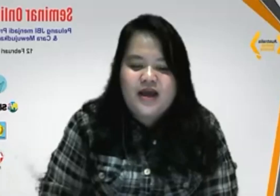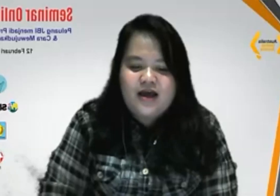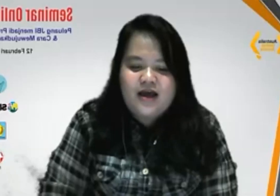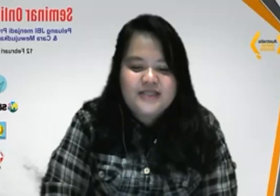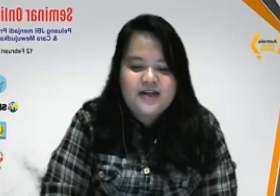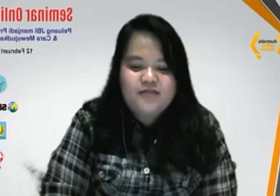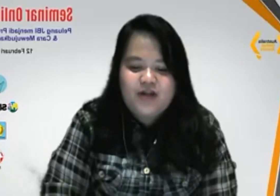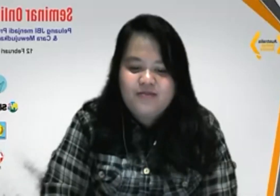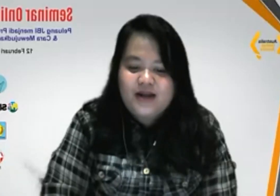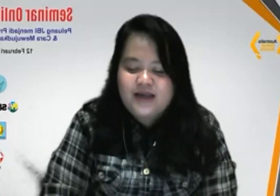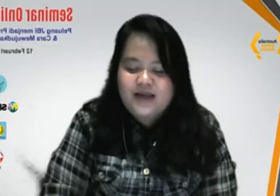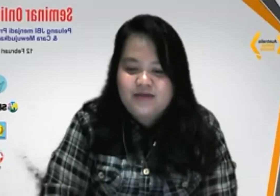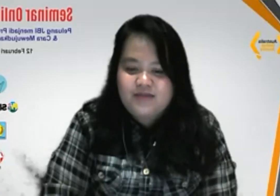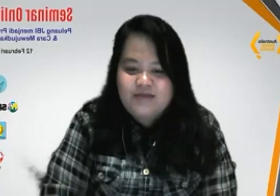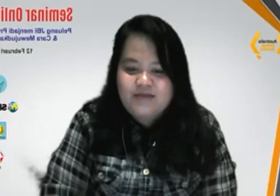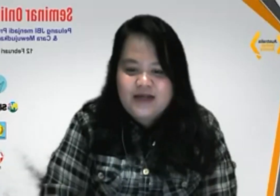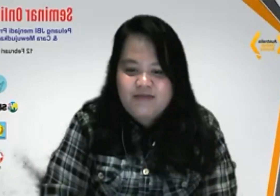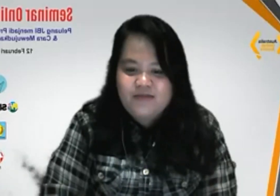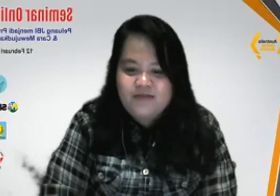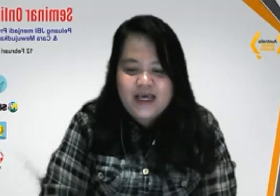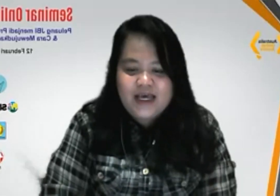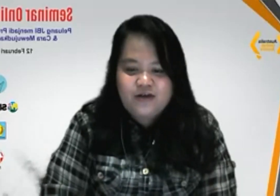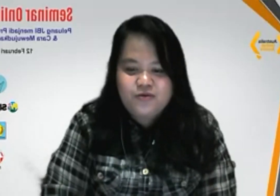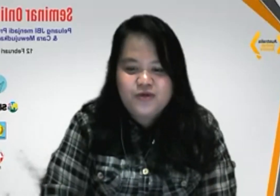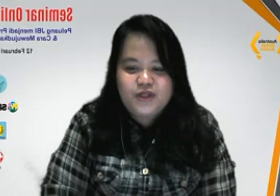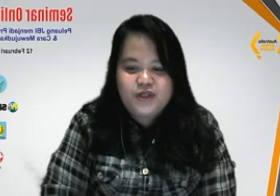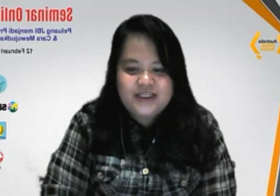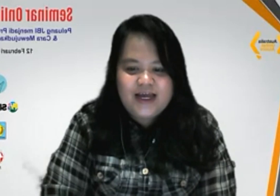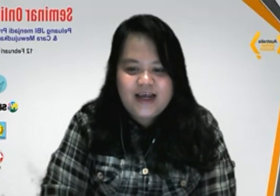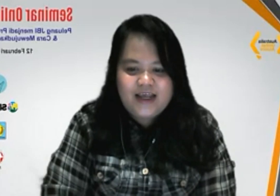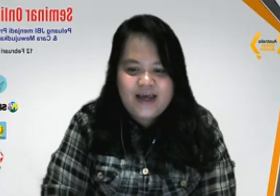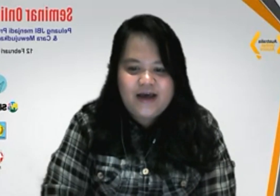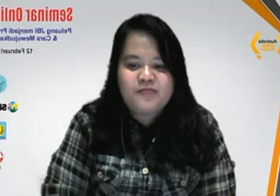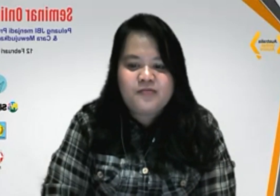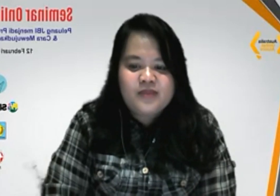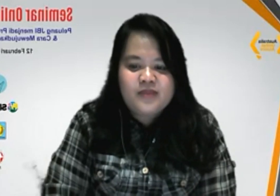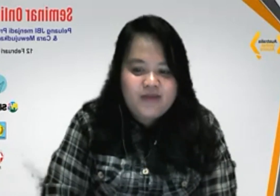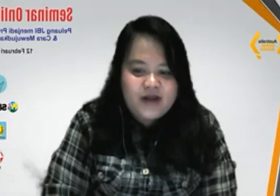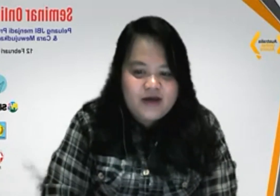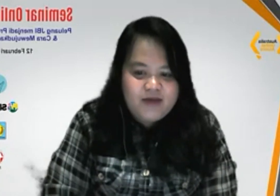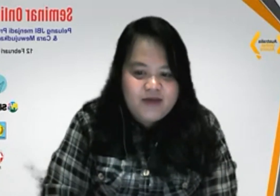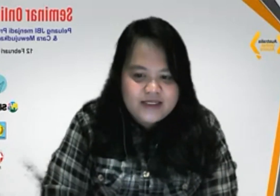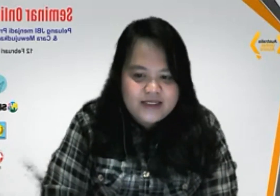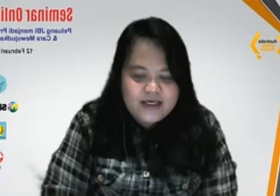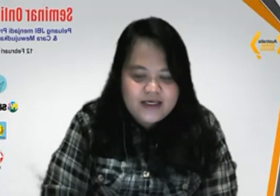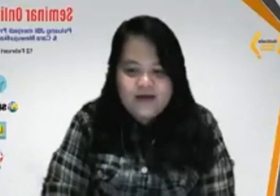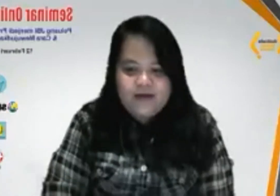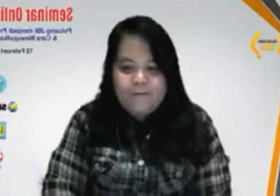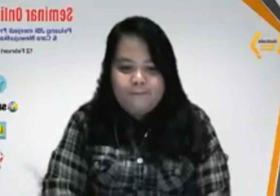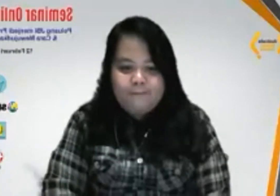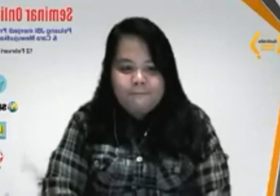sebelum acara dimulai marilah kita bersama-sama menyanyikan lagu Indonesia Raya kepada Mbak Hesti